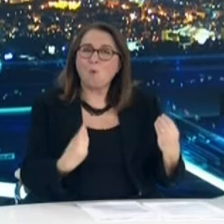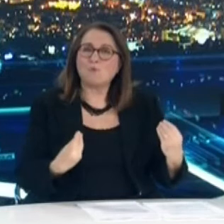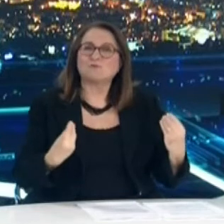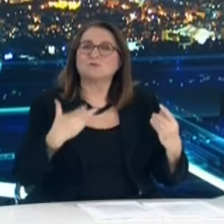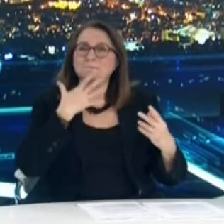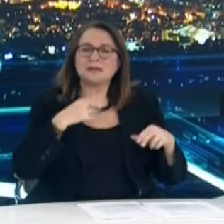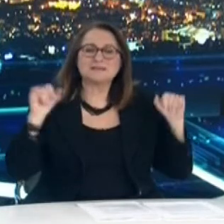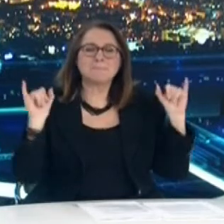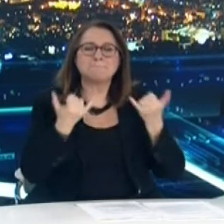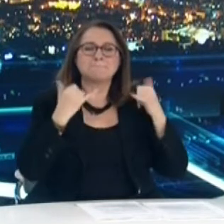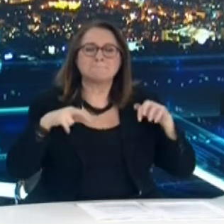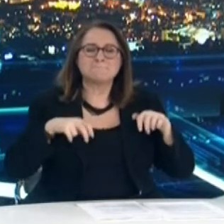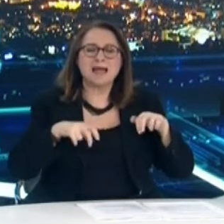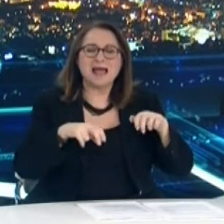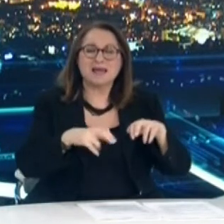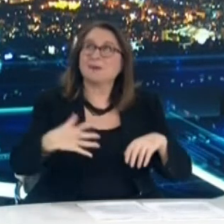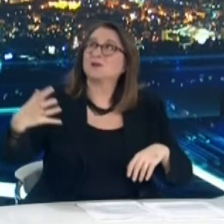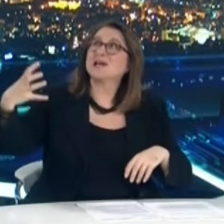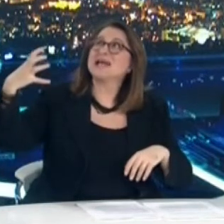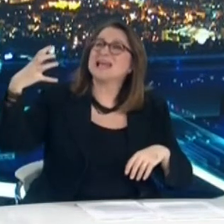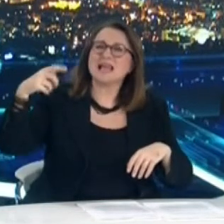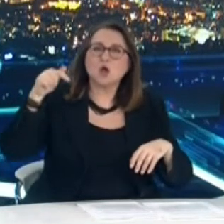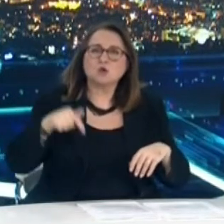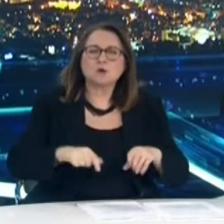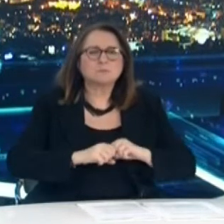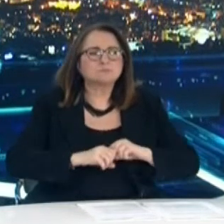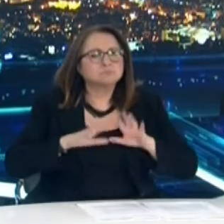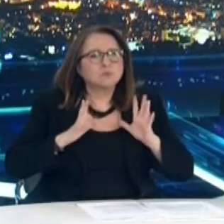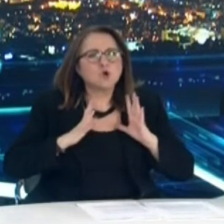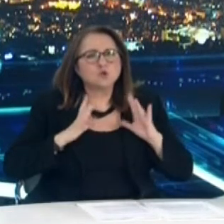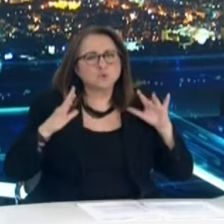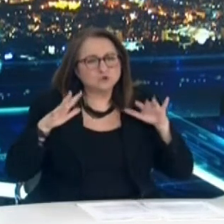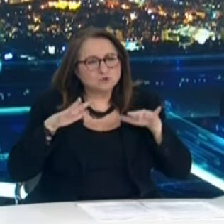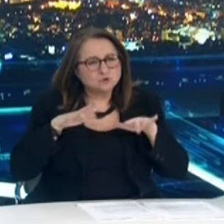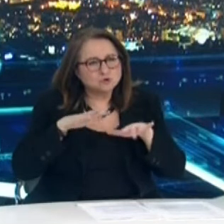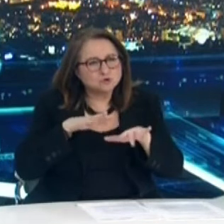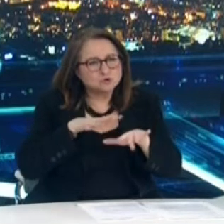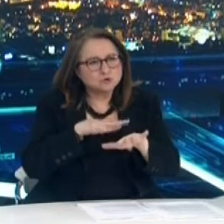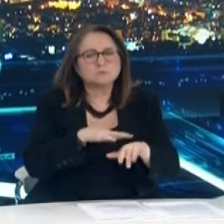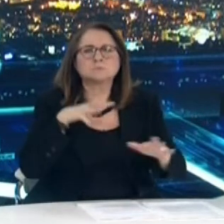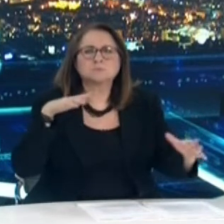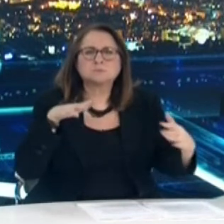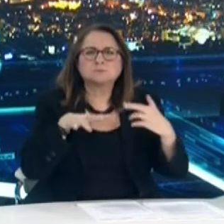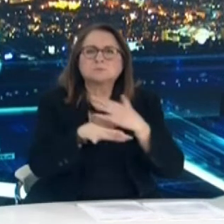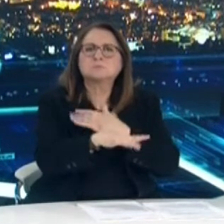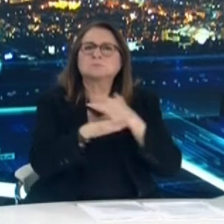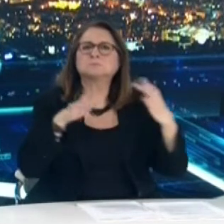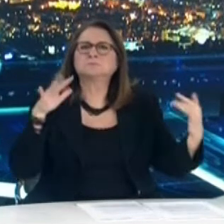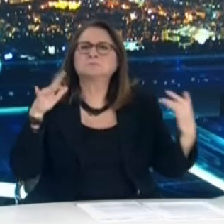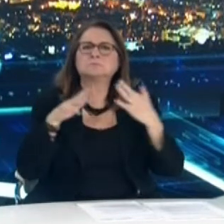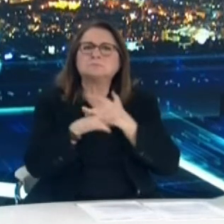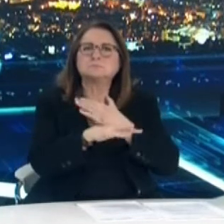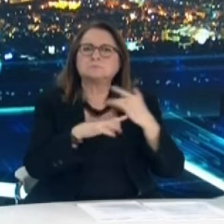σε μια υπέροχη χώρα με έναν υπέροχο καιρό και δεν υπάρχουν ενδείξεις ότι με το να περπατάμε σε εξωτερικούς χώρους, τηρώντας τις